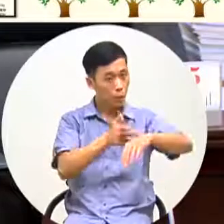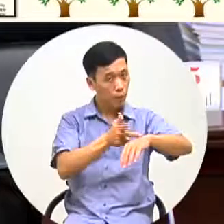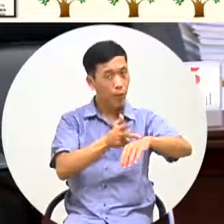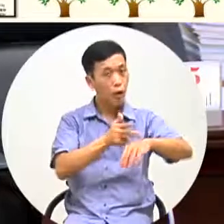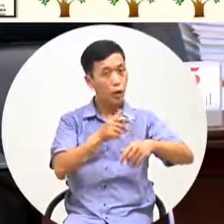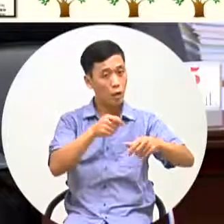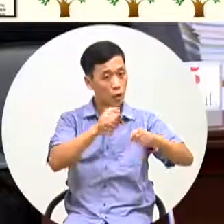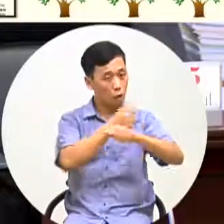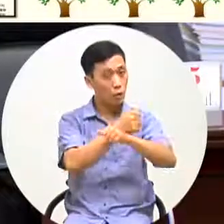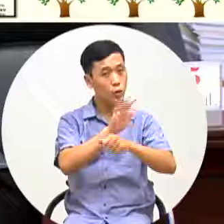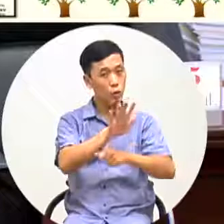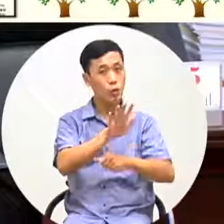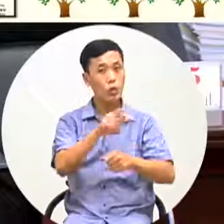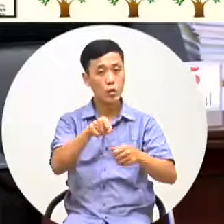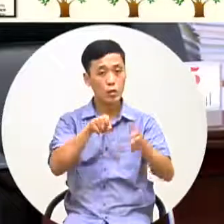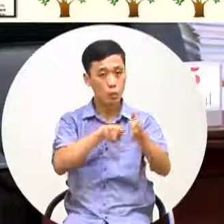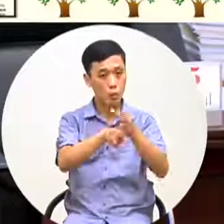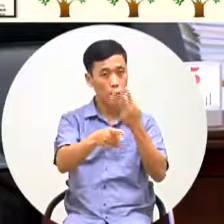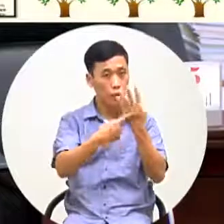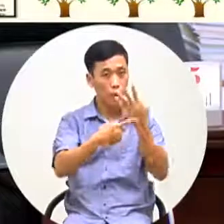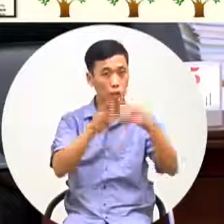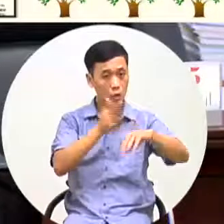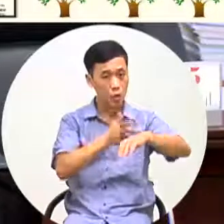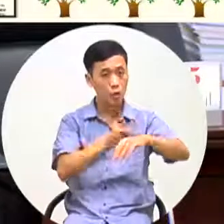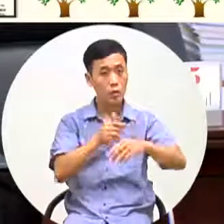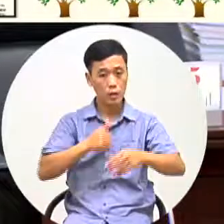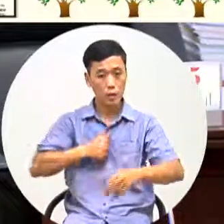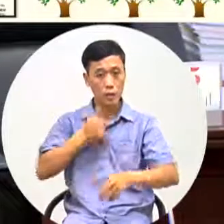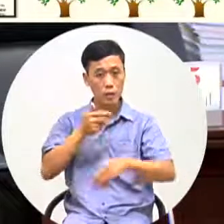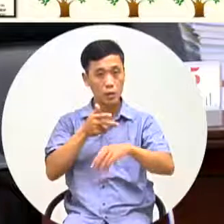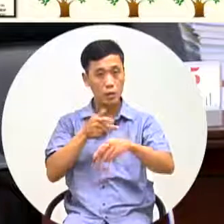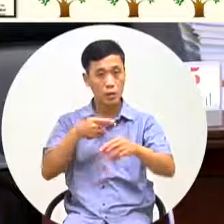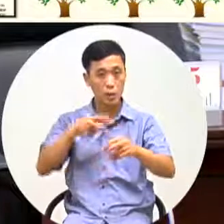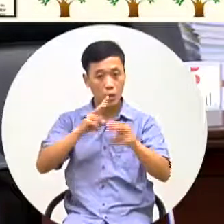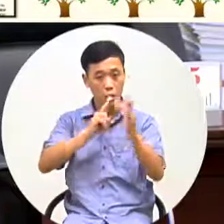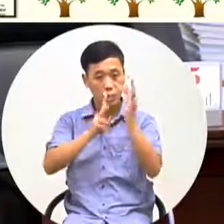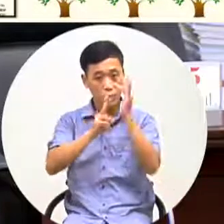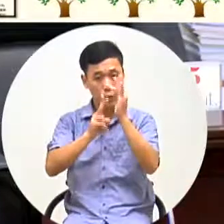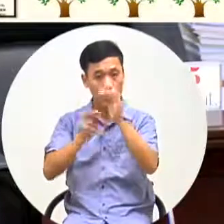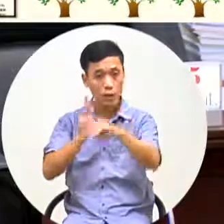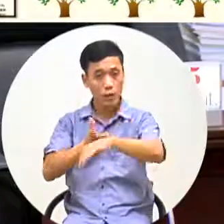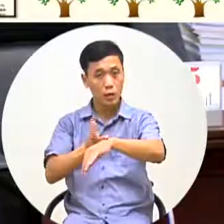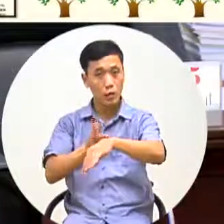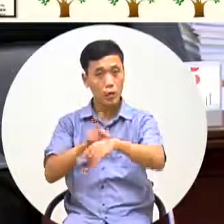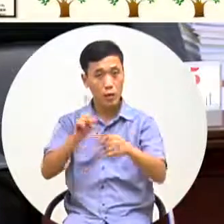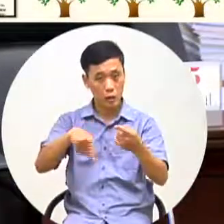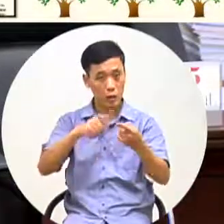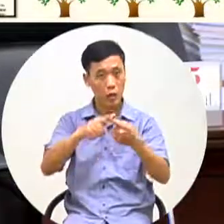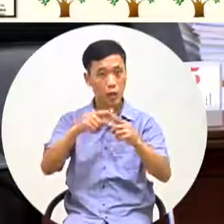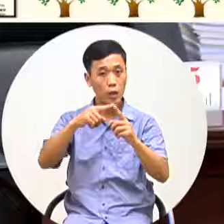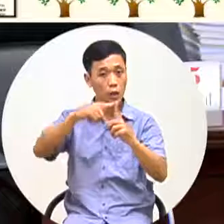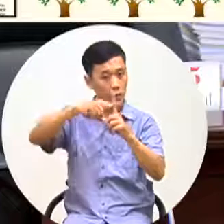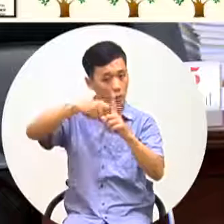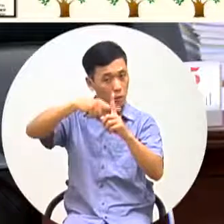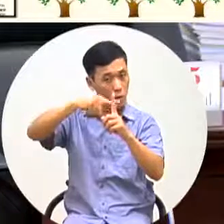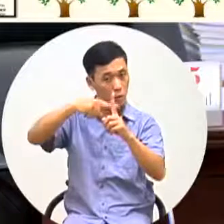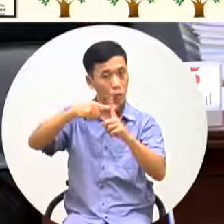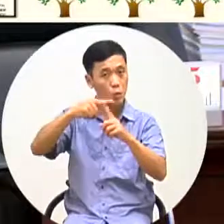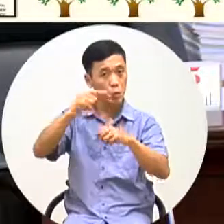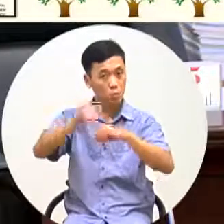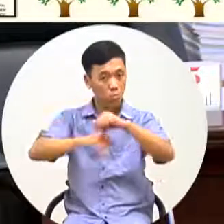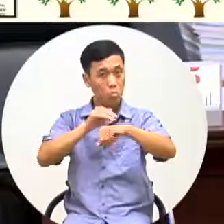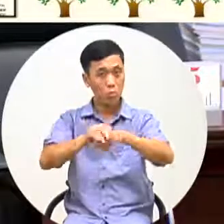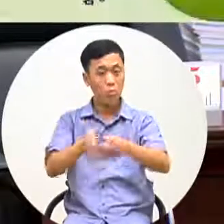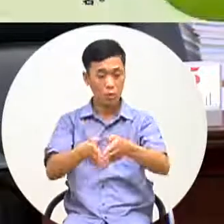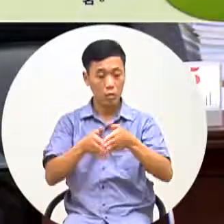能跟实际上的操作是不是都能够达到应该要有的水准，这个很重要啊。好，那所以呢，我们在这边